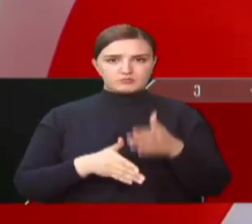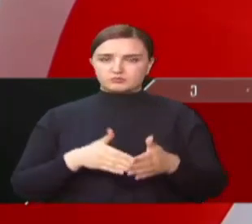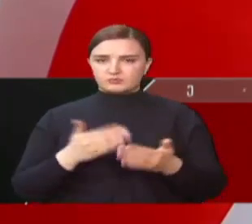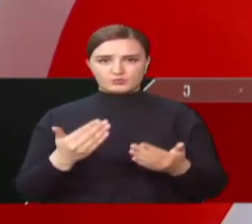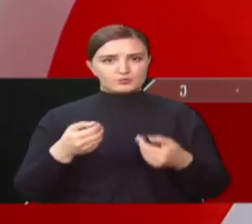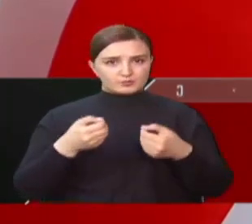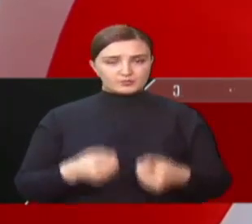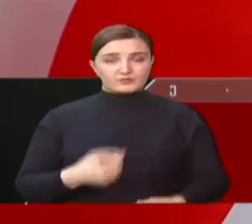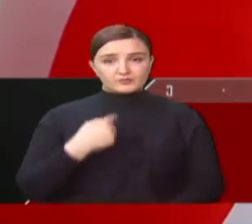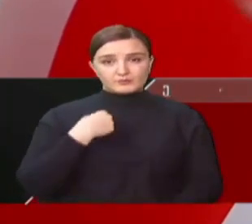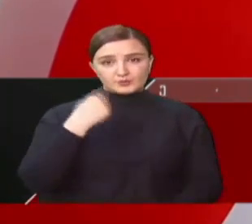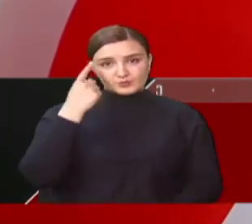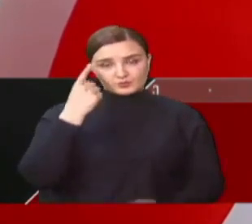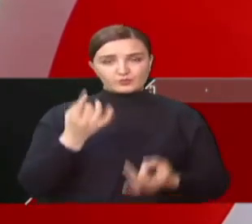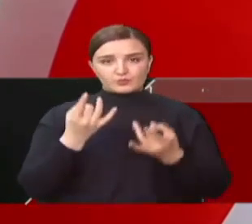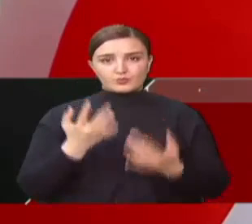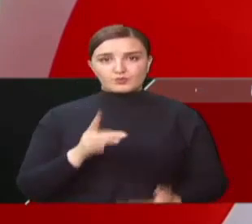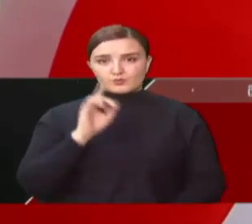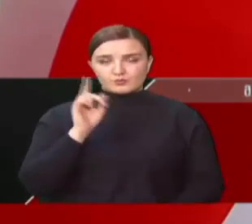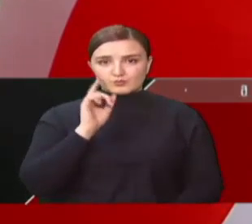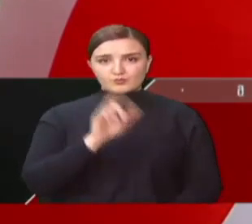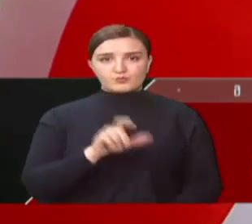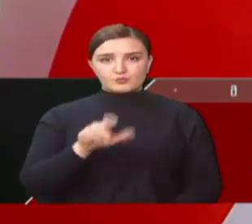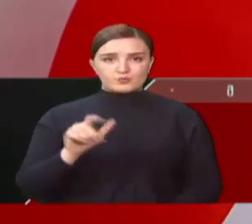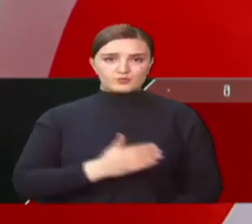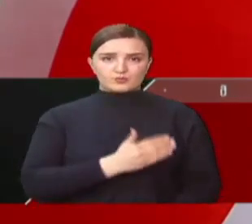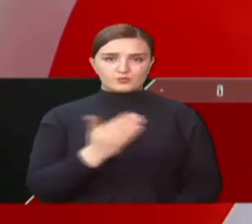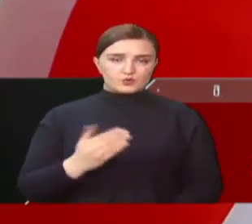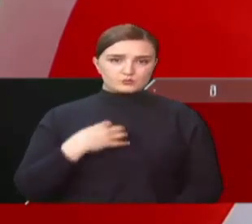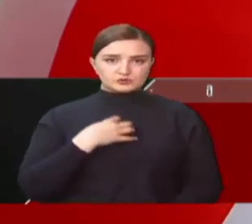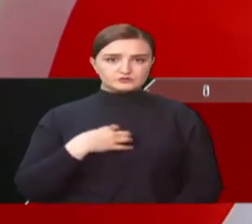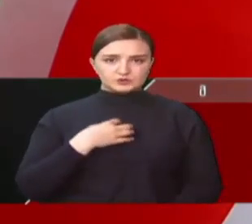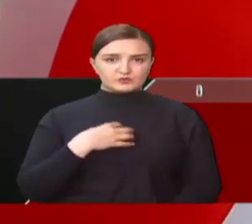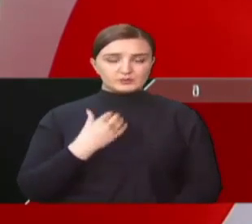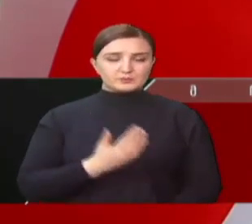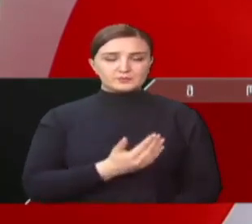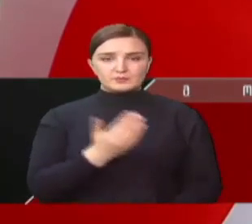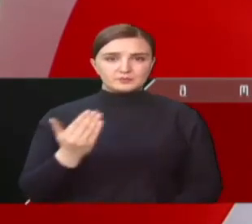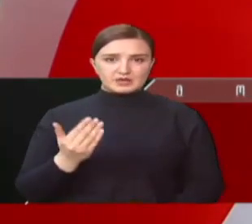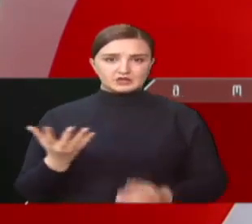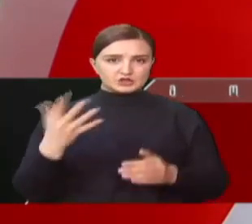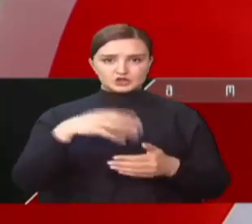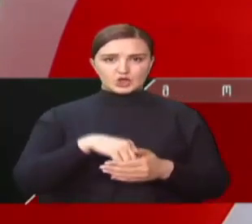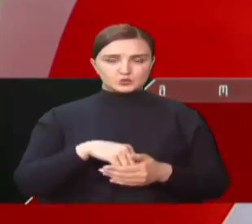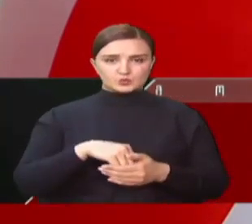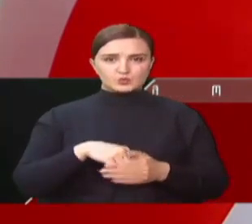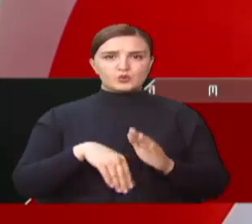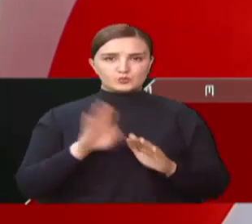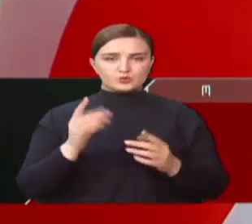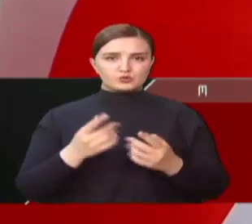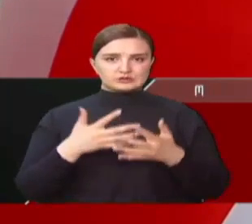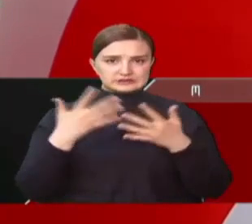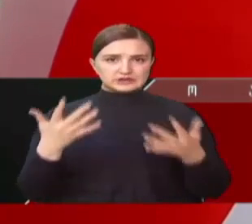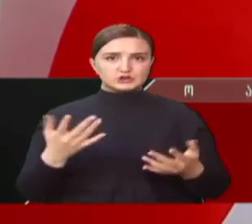goniarom, ahal gaz de bispis aris ehlais, ștolovani forma de imati, chartul obagațile bitu prodidium da i